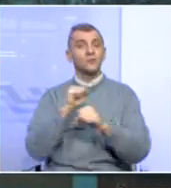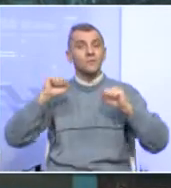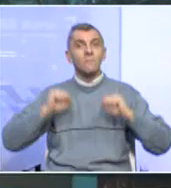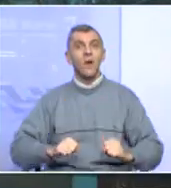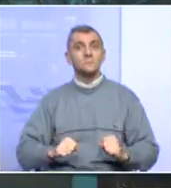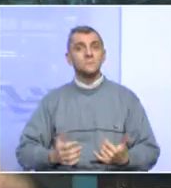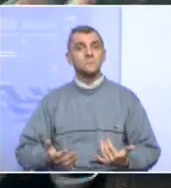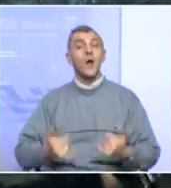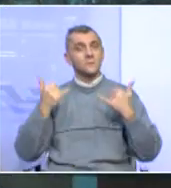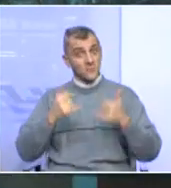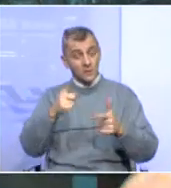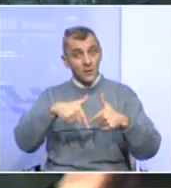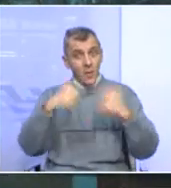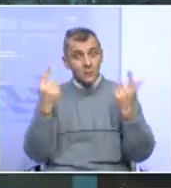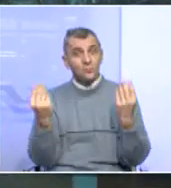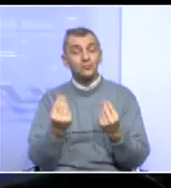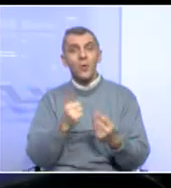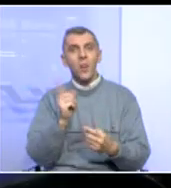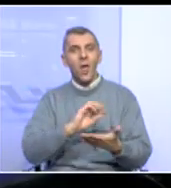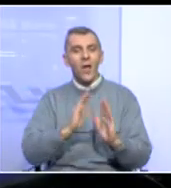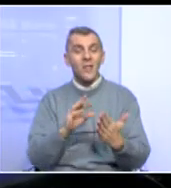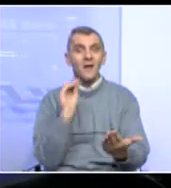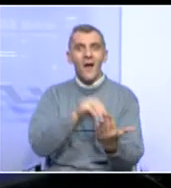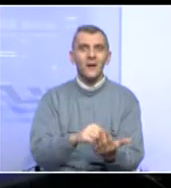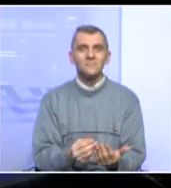valjda jasno zašto se to ne knjiži i zašto je